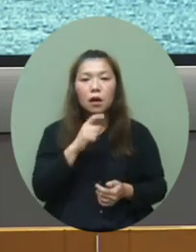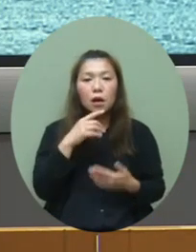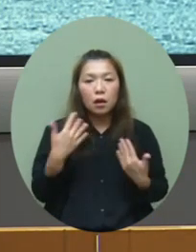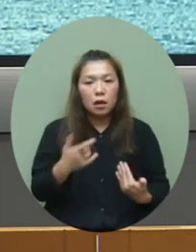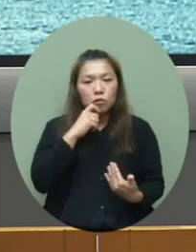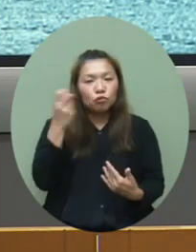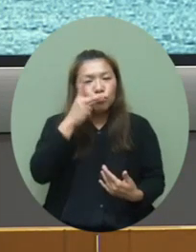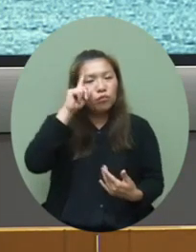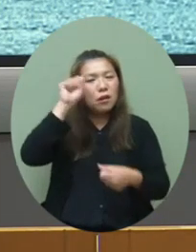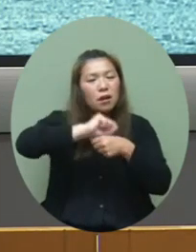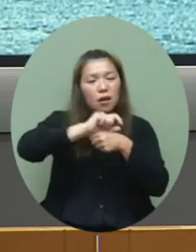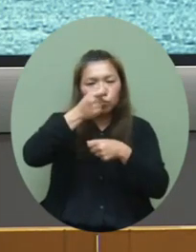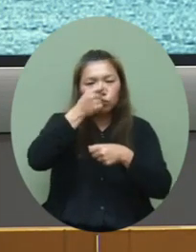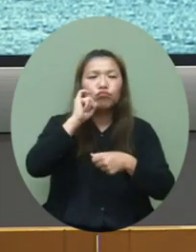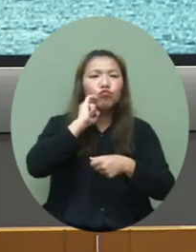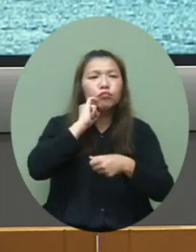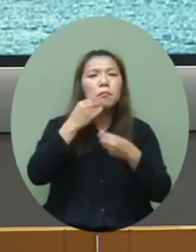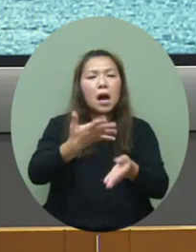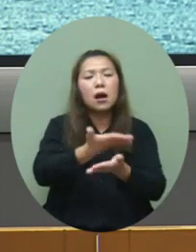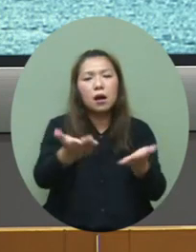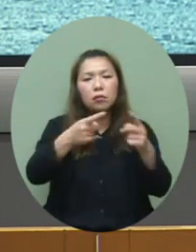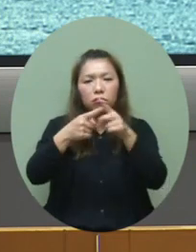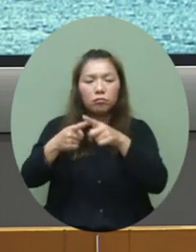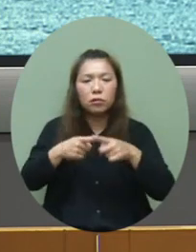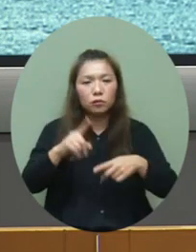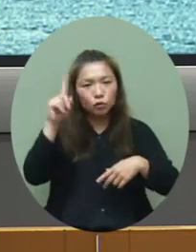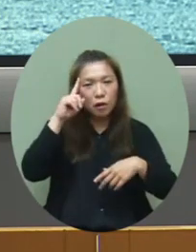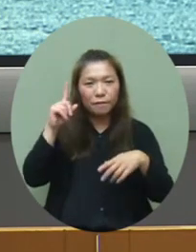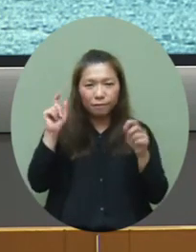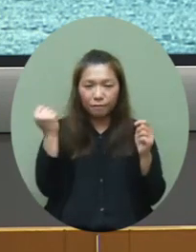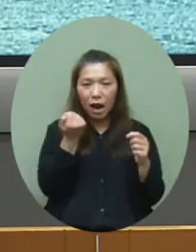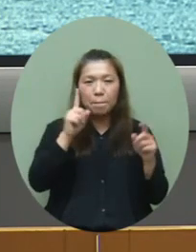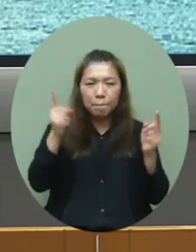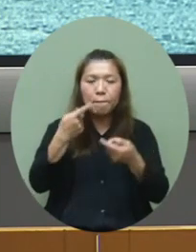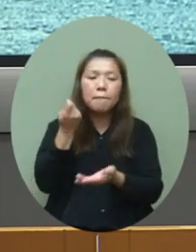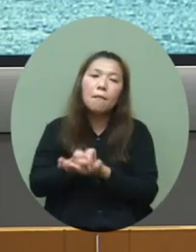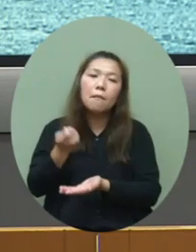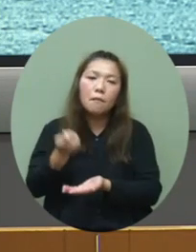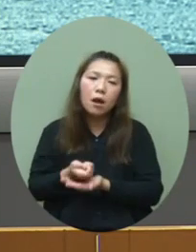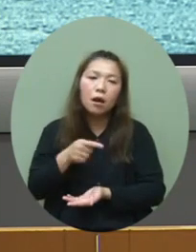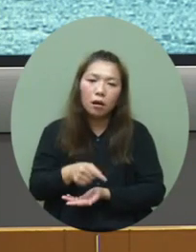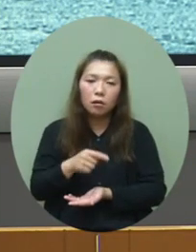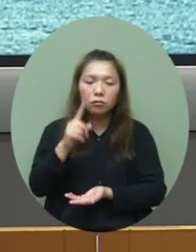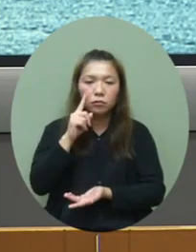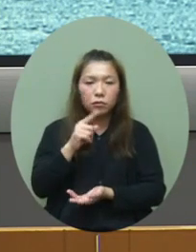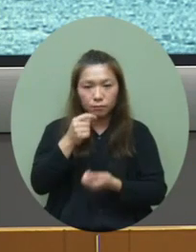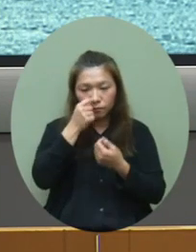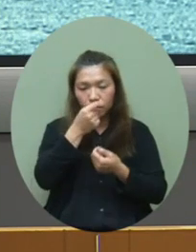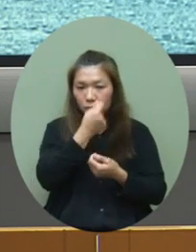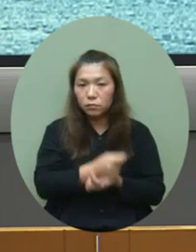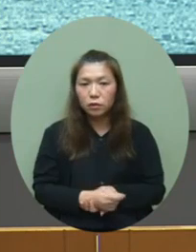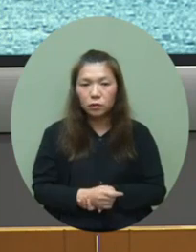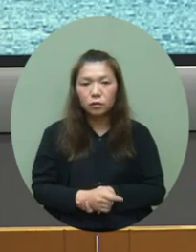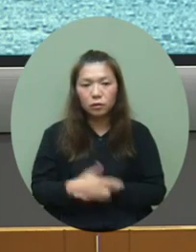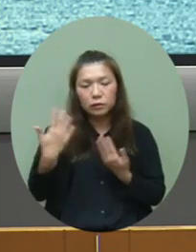一些核酸檢測，還有快一些、準一些、便宜一些這樣，所以就這一方